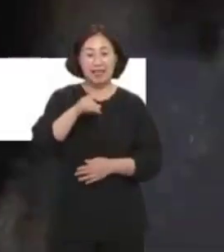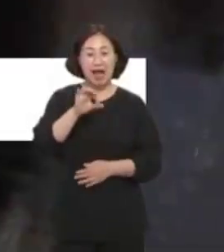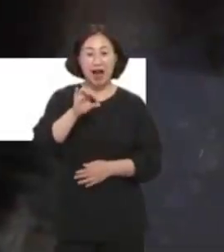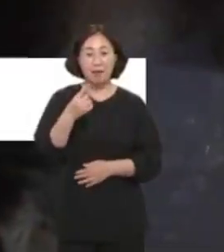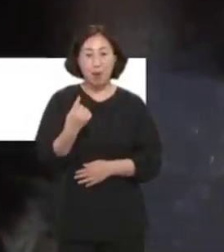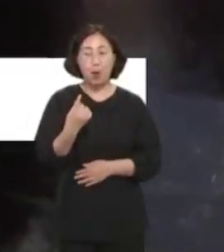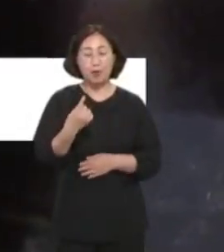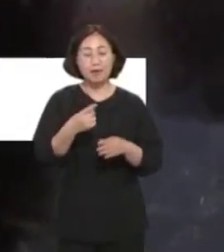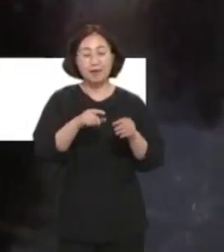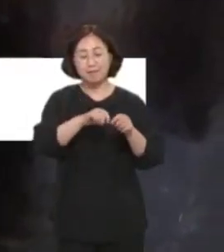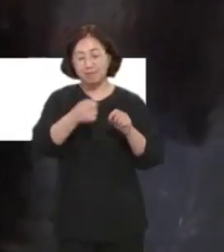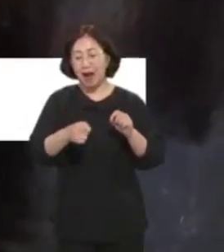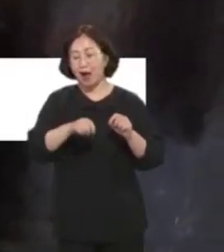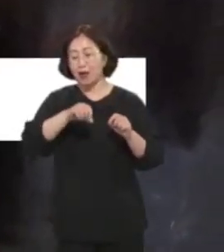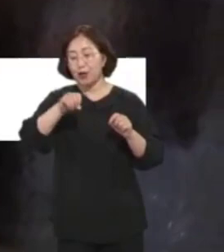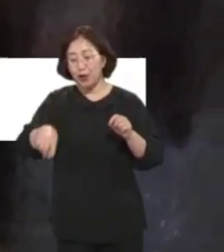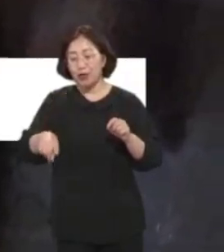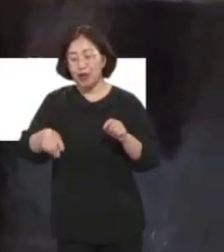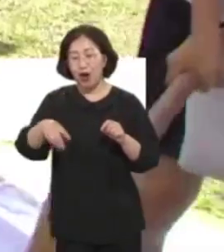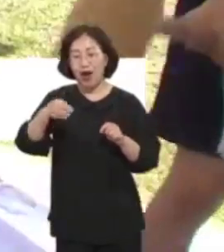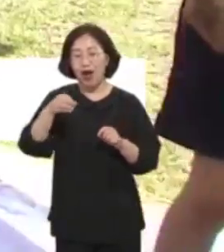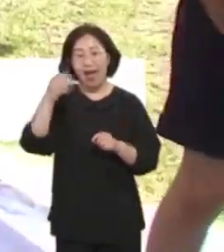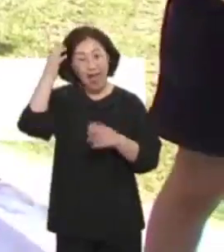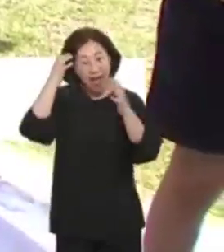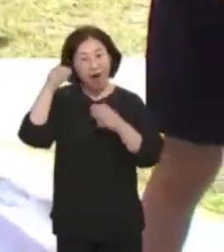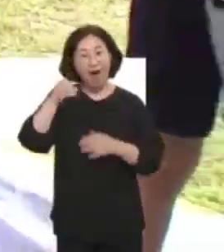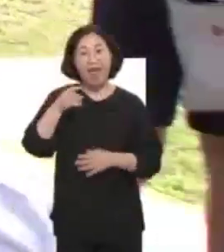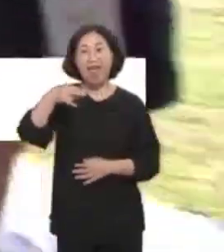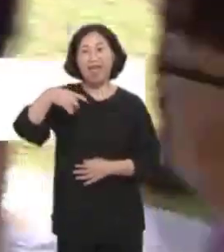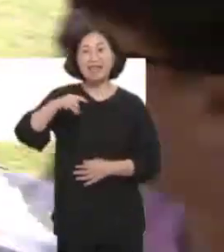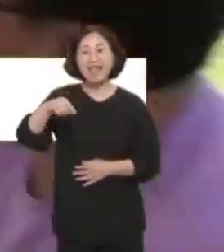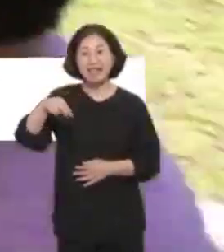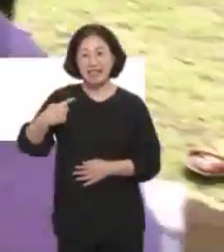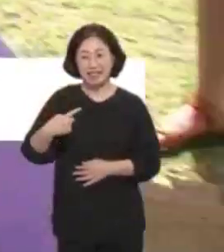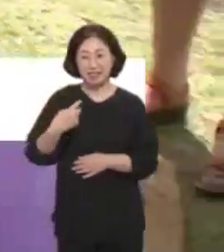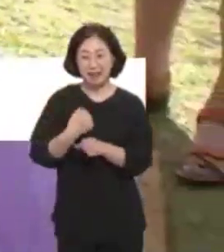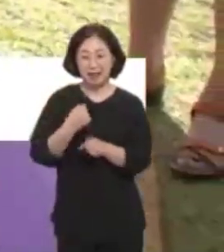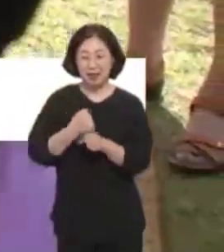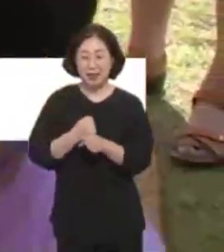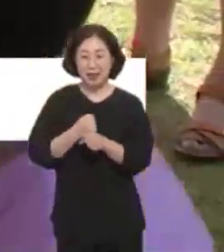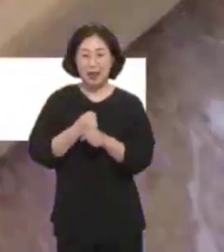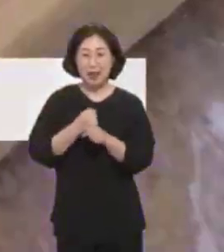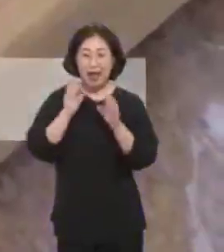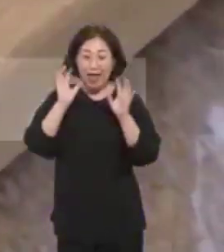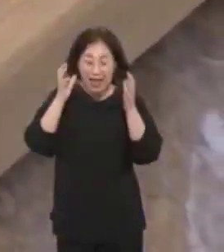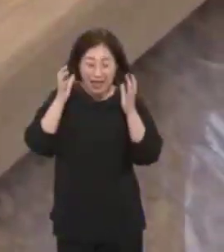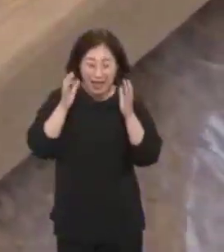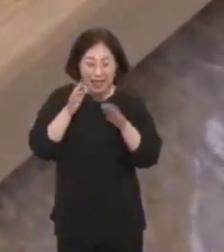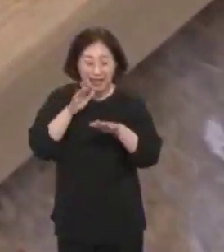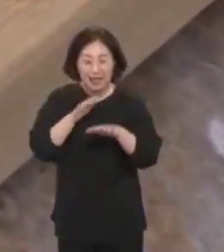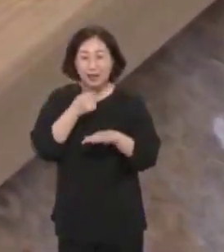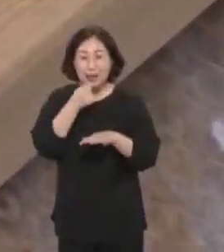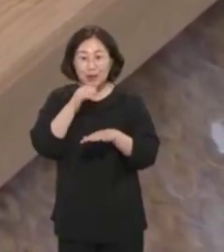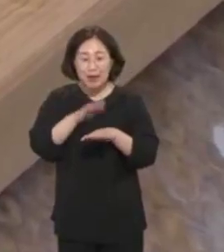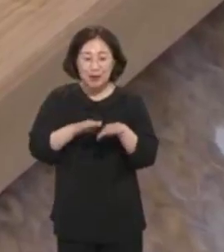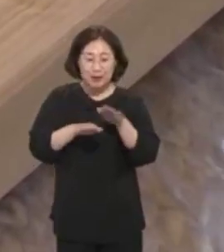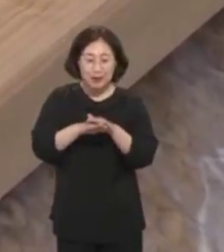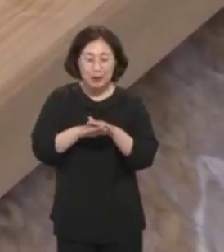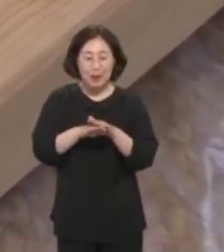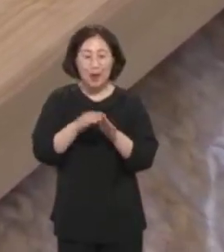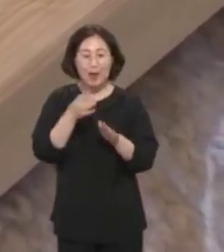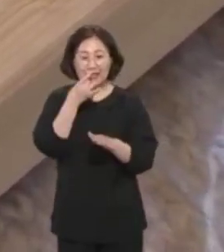향기로운 헤어 에센스를 만들고 한쪽에선 아이가 고사리 손으로 떡매를 쥐고 밥을 쳐보니 맛좋은 떡으로 변하기